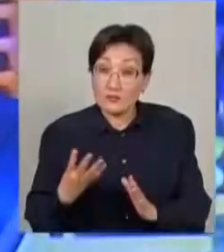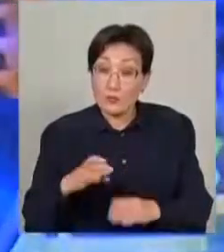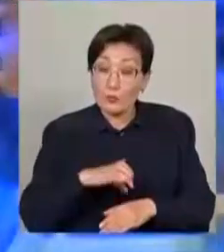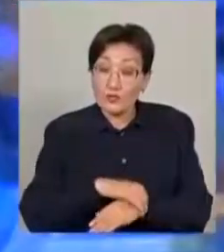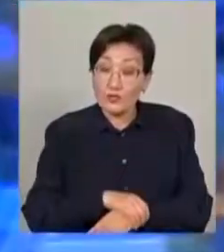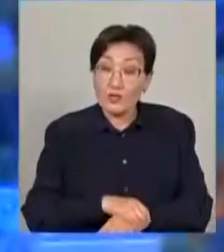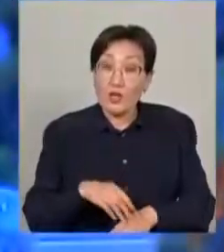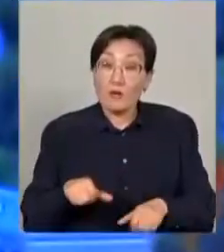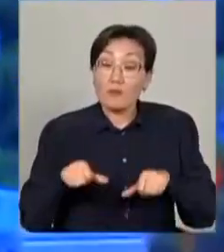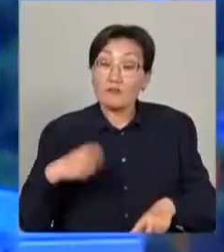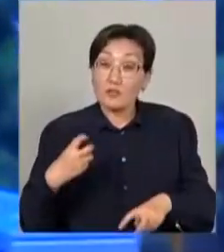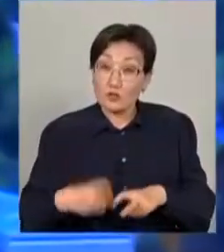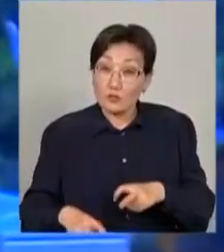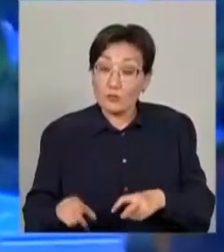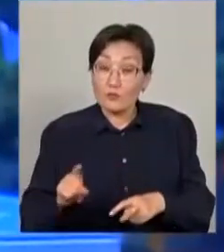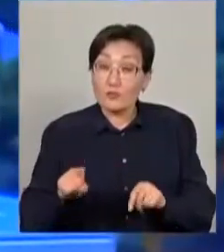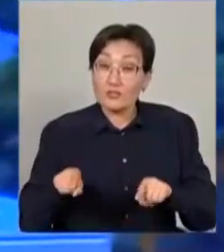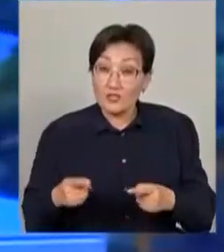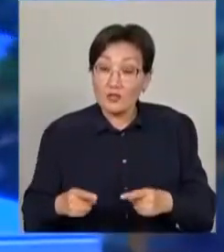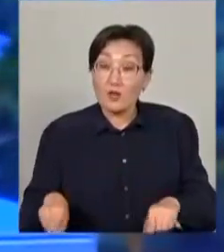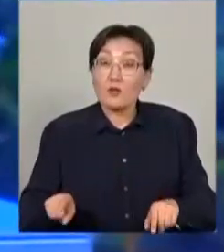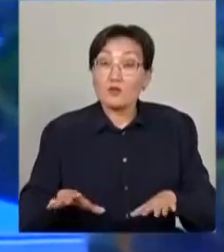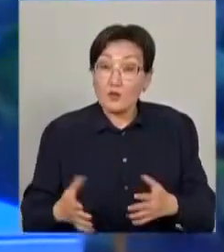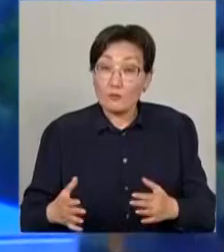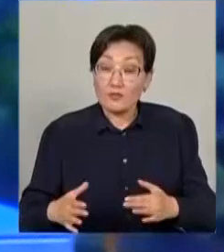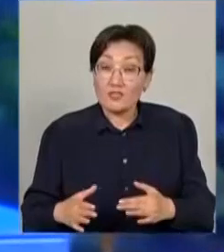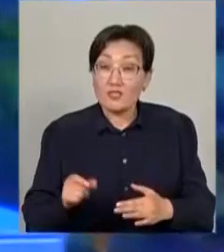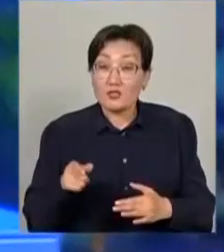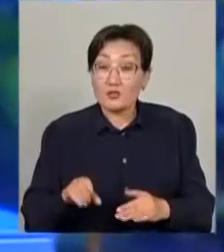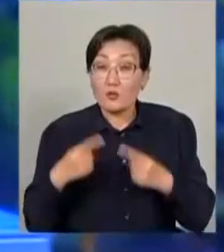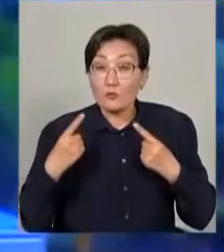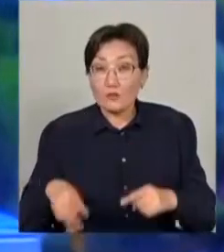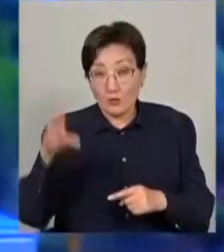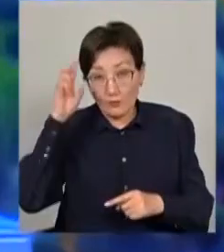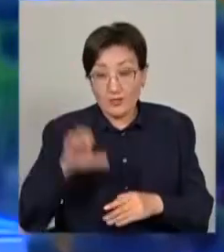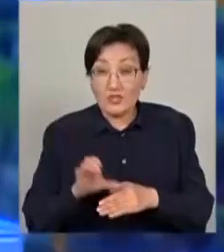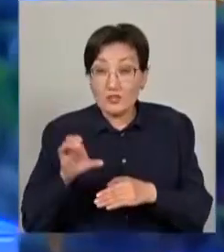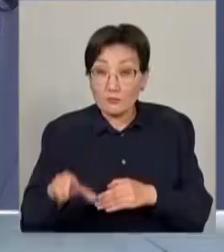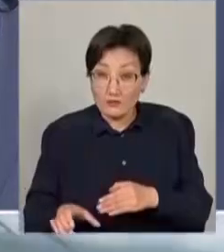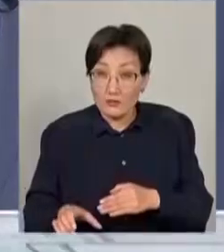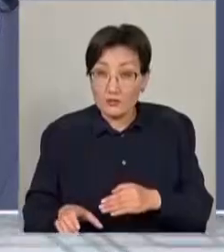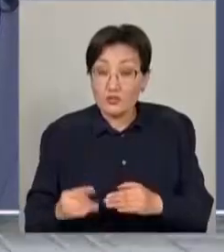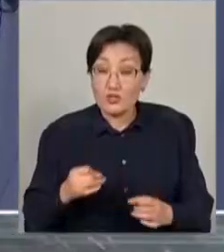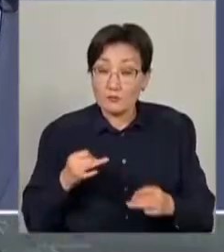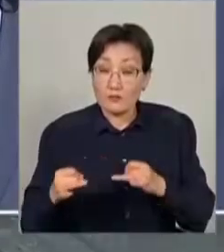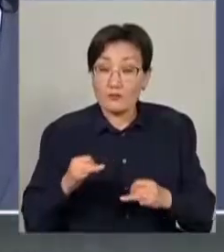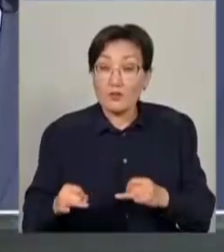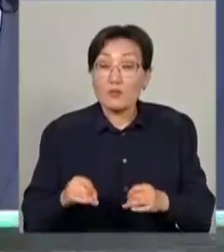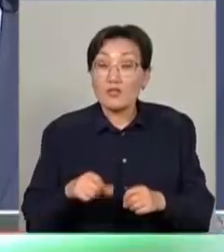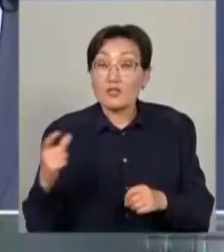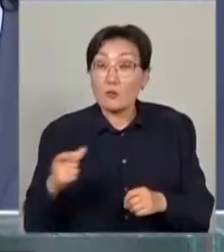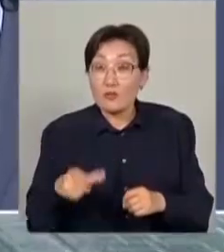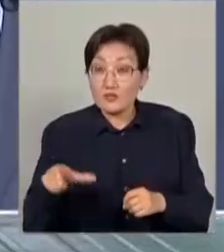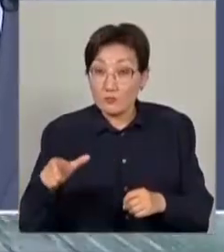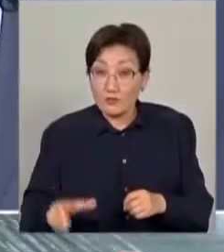факта правонарушения. О том, почему происходит переток ГСМ в другие страны, мы поговорим с экономистом Сапарбаем Жубаевым. Он